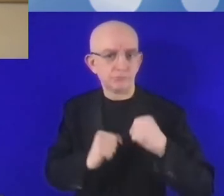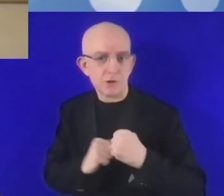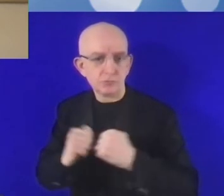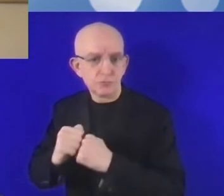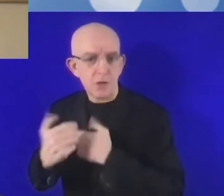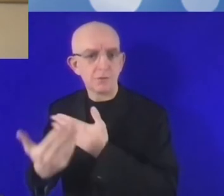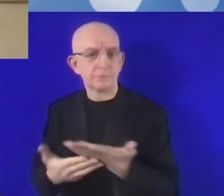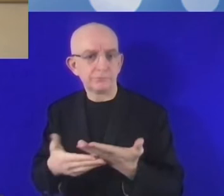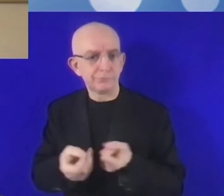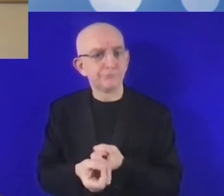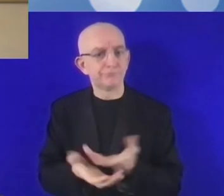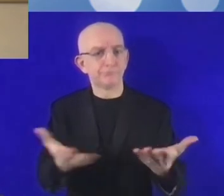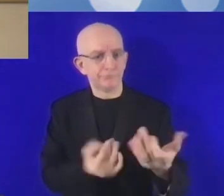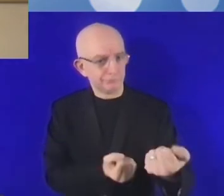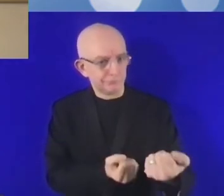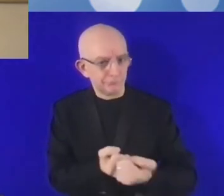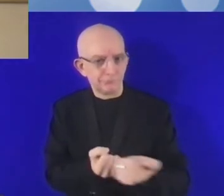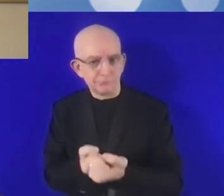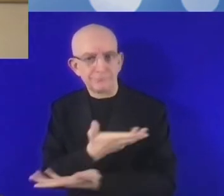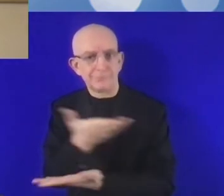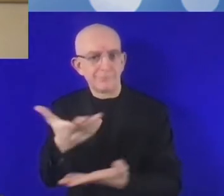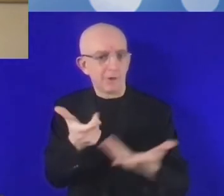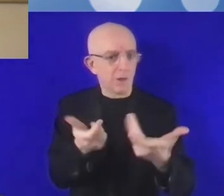pour qu'elles soutiennent